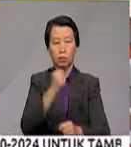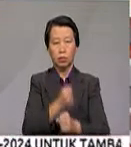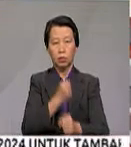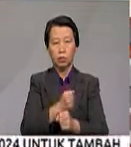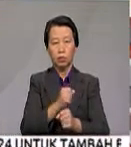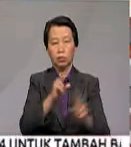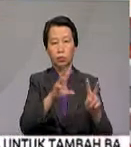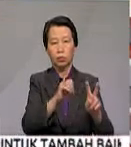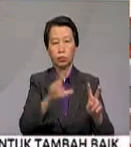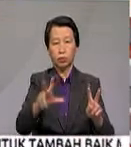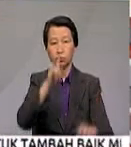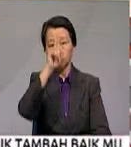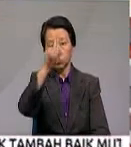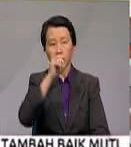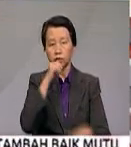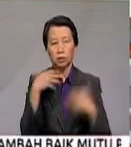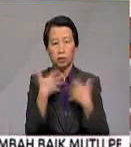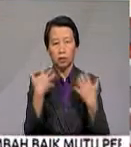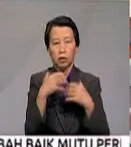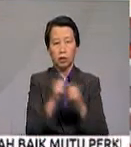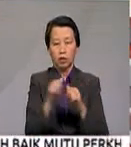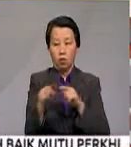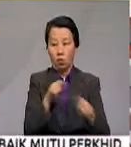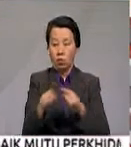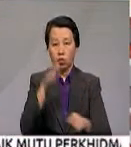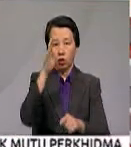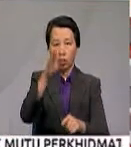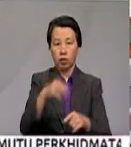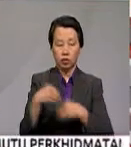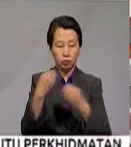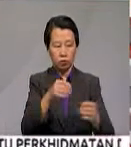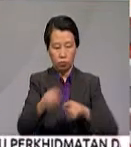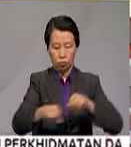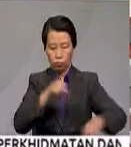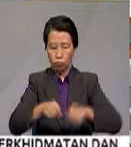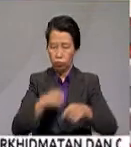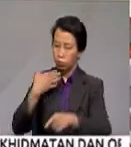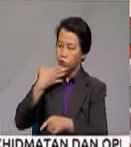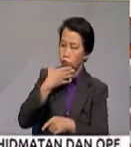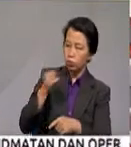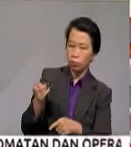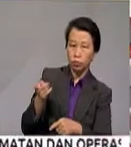pada 2003 ternyata tidak gentar dengan saingan yang bakal diberi oleh pelumba-pelumba muda.